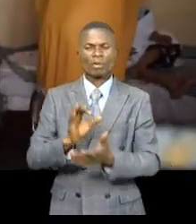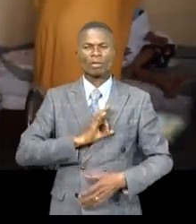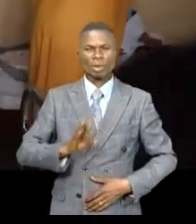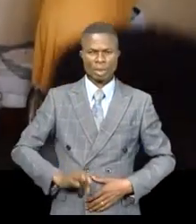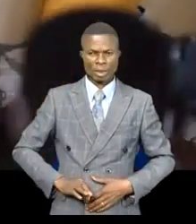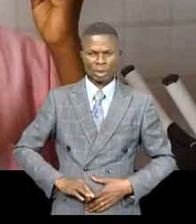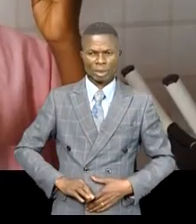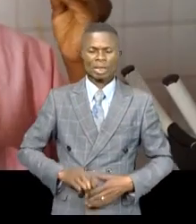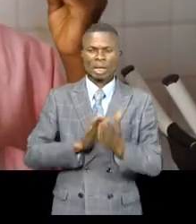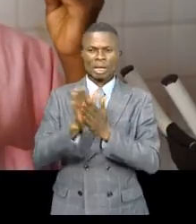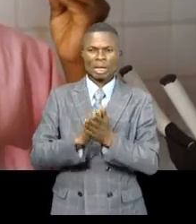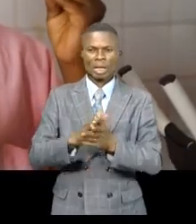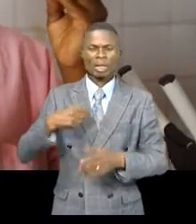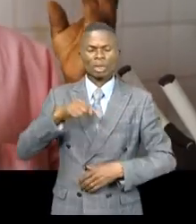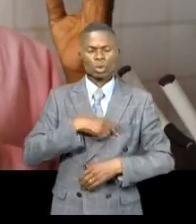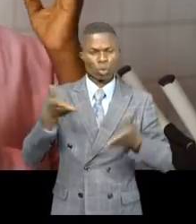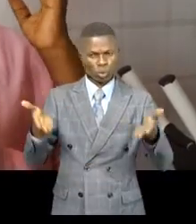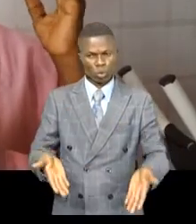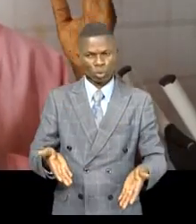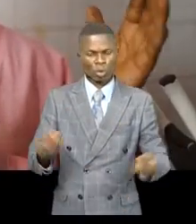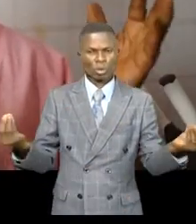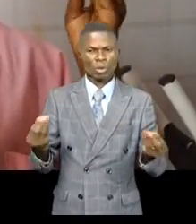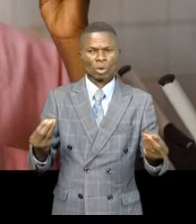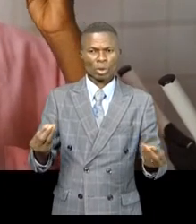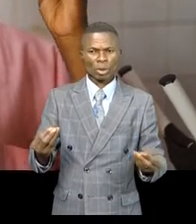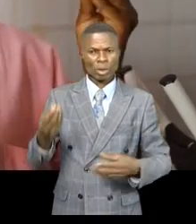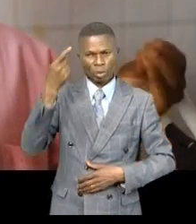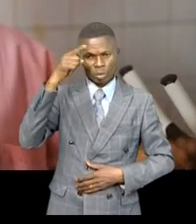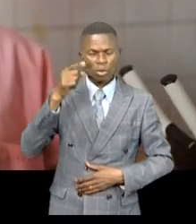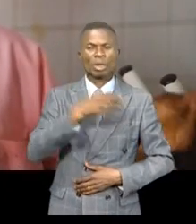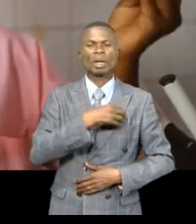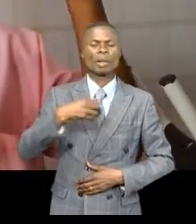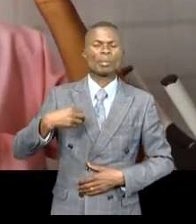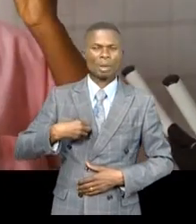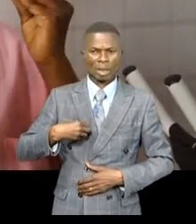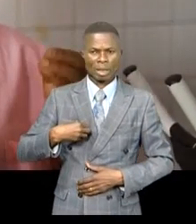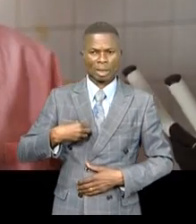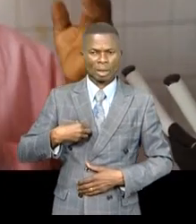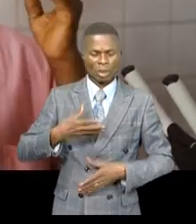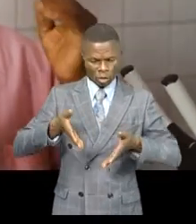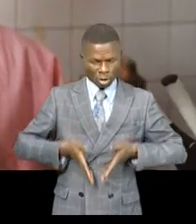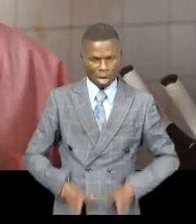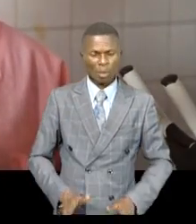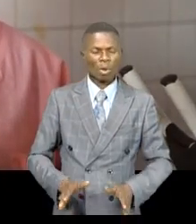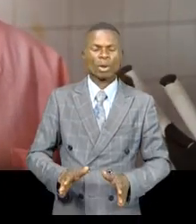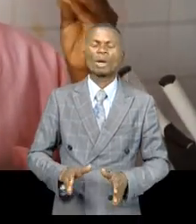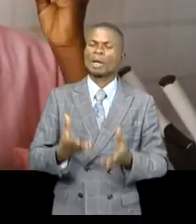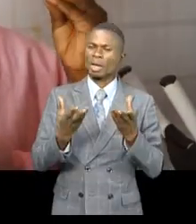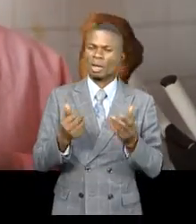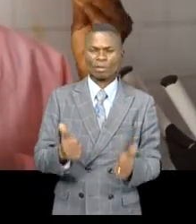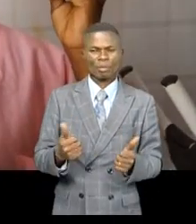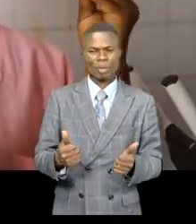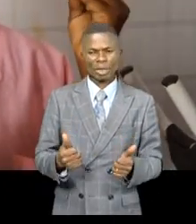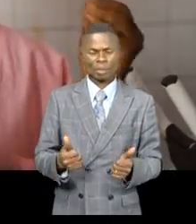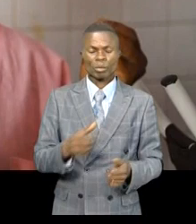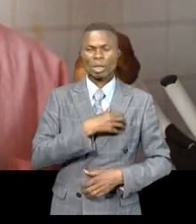sait pertinemment. Nous sommes là, c'est pour que les femmes accouchent sans problème. Une femme